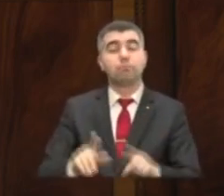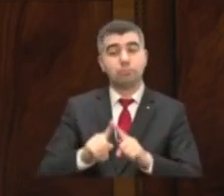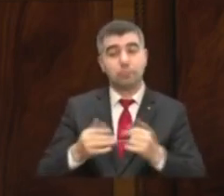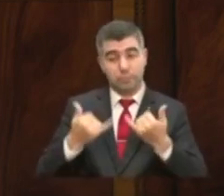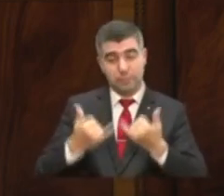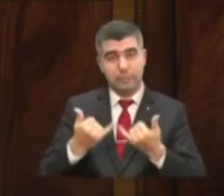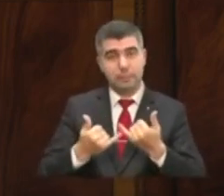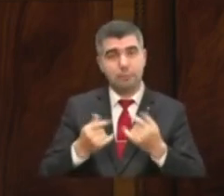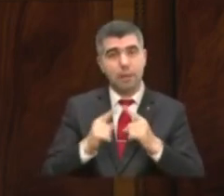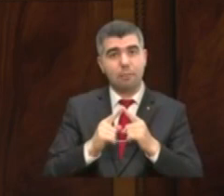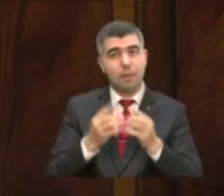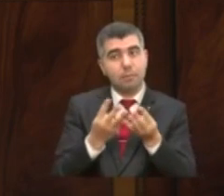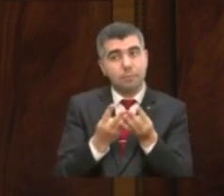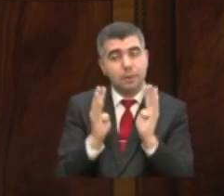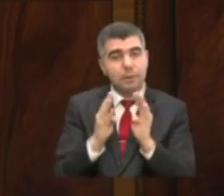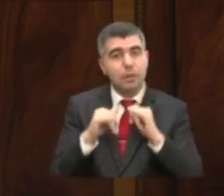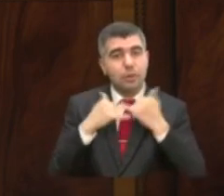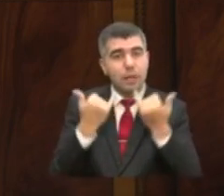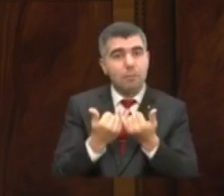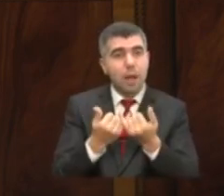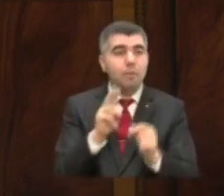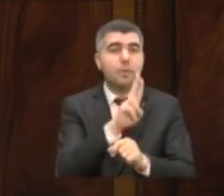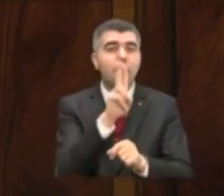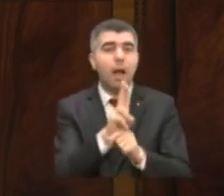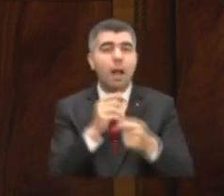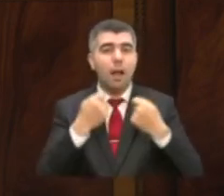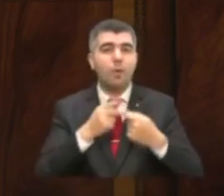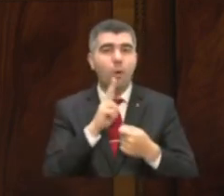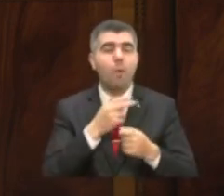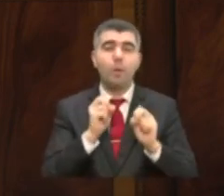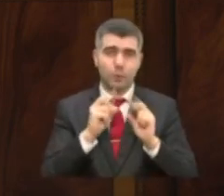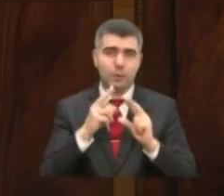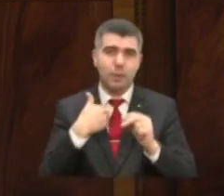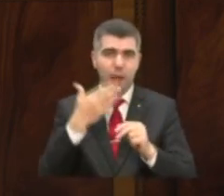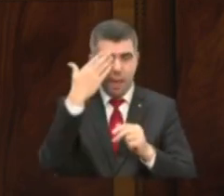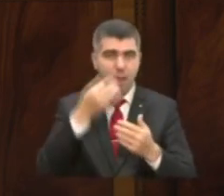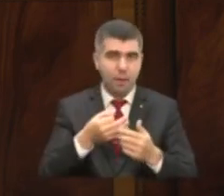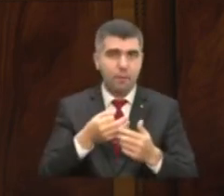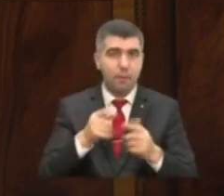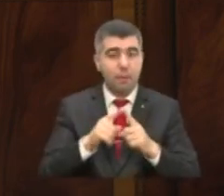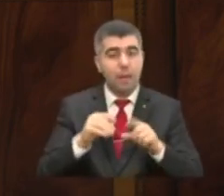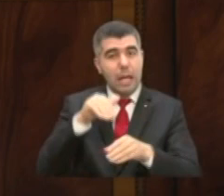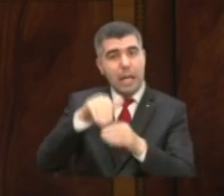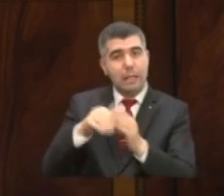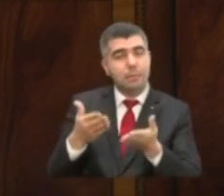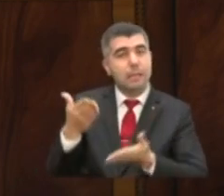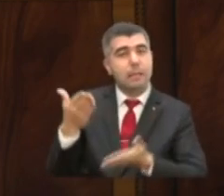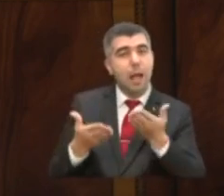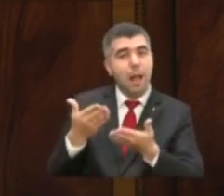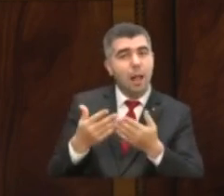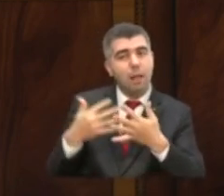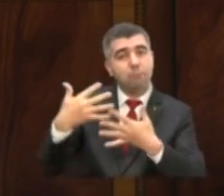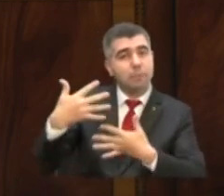دستورية لمساءلتكم، ولكنها أيضاً فرصة لنا في الفريق الاستقلالي الوحدة والتعادلية للتعبير على عديد من القضايا التي تهم